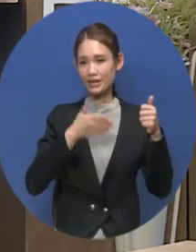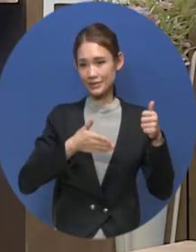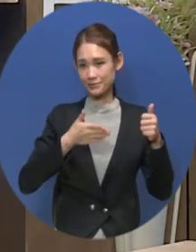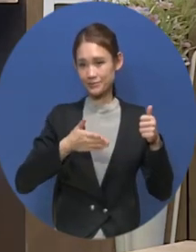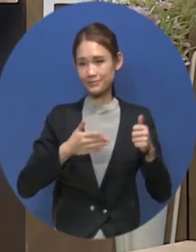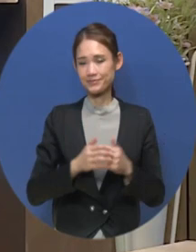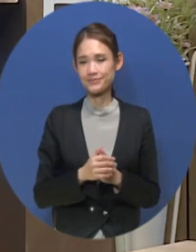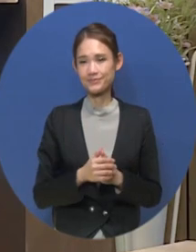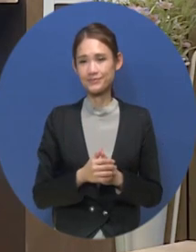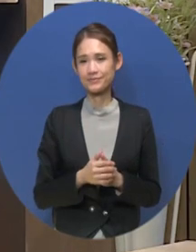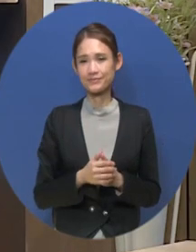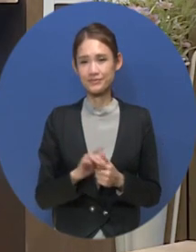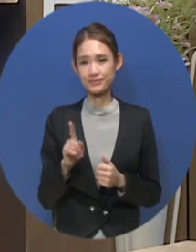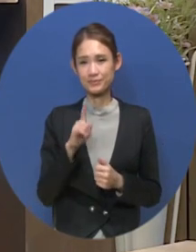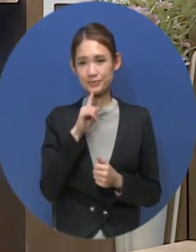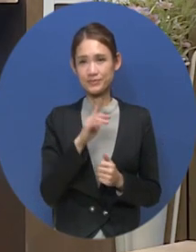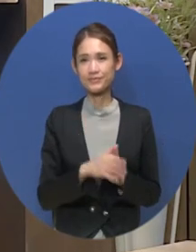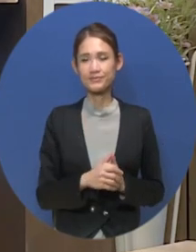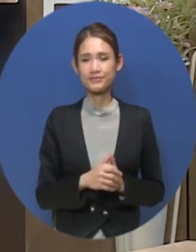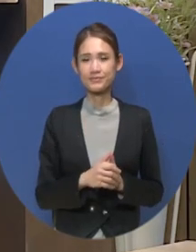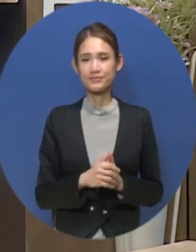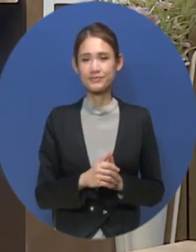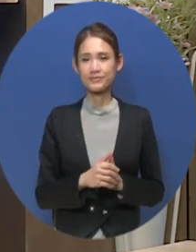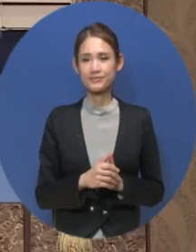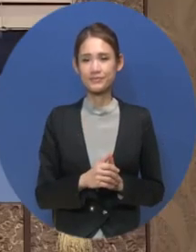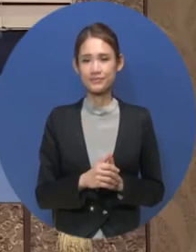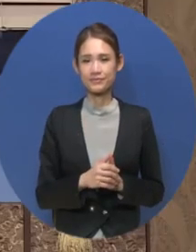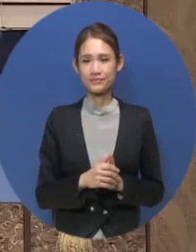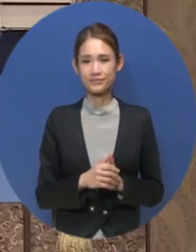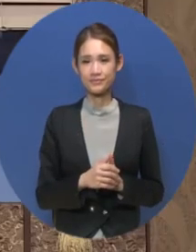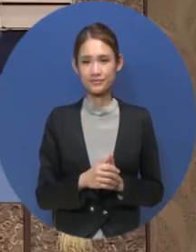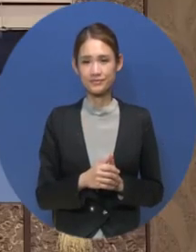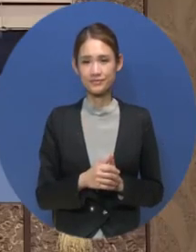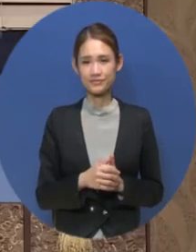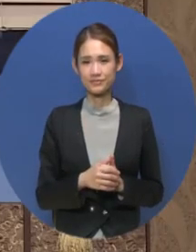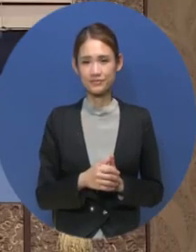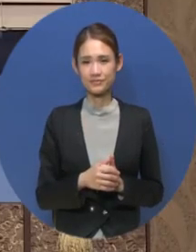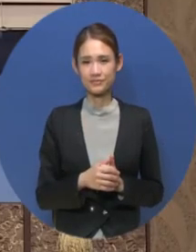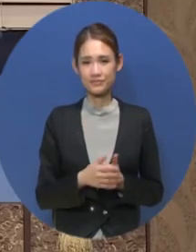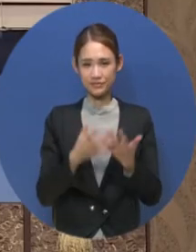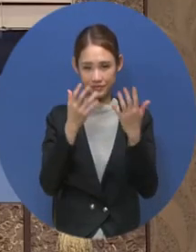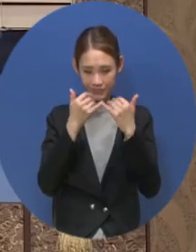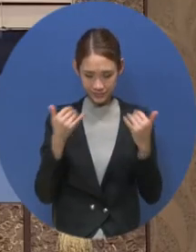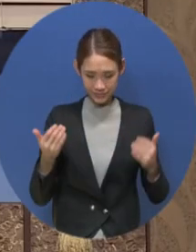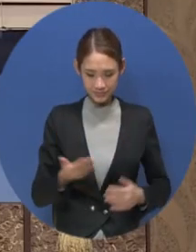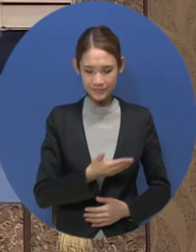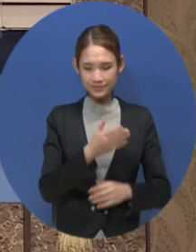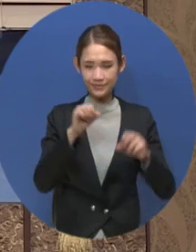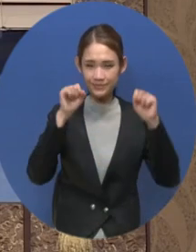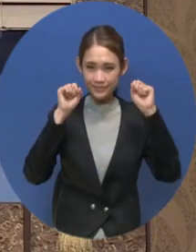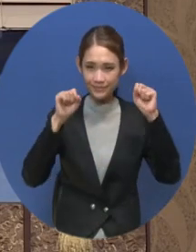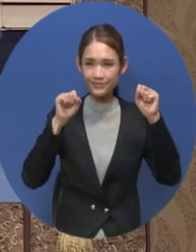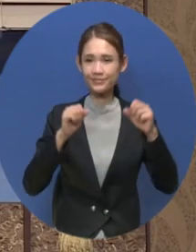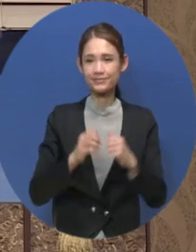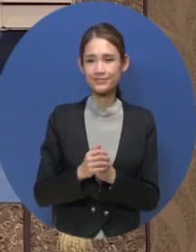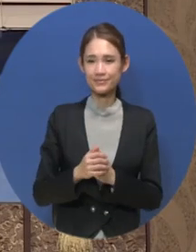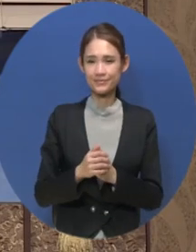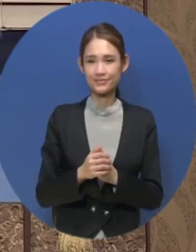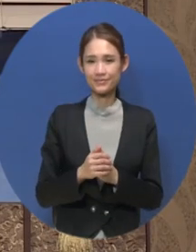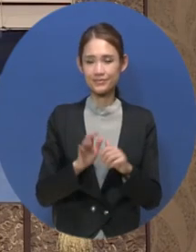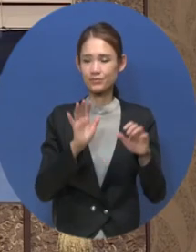말씀 해주신다면 어떤 말씀 해주실 수 있으실까요? 예, 그 우리 시청자 여러분 안녕하십니까?